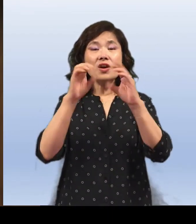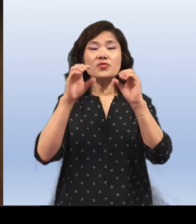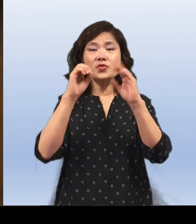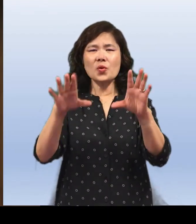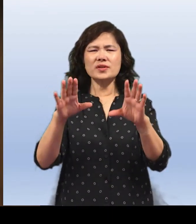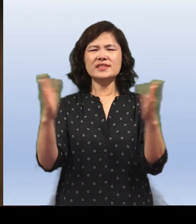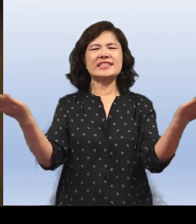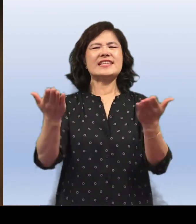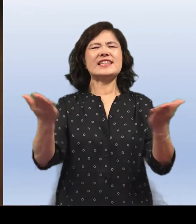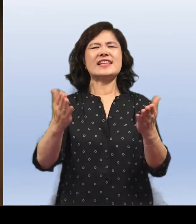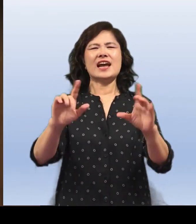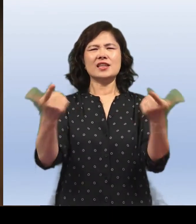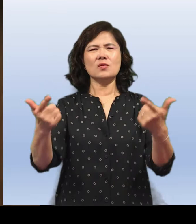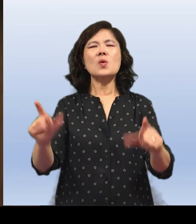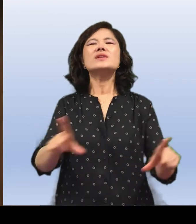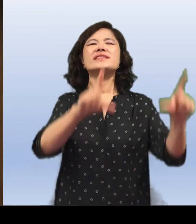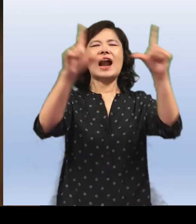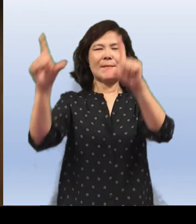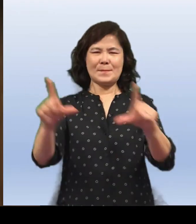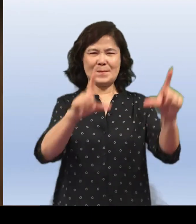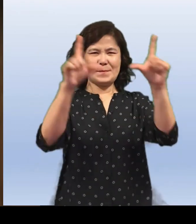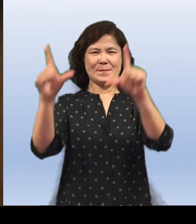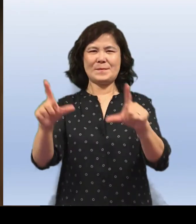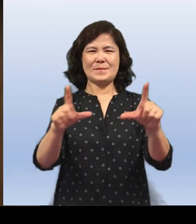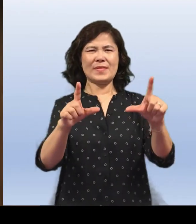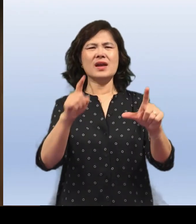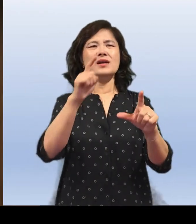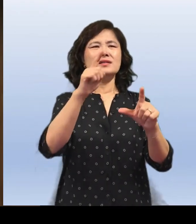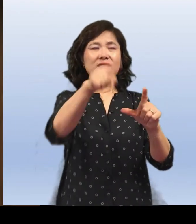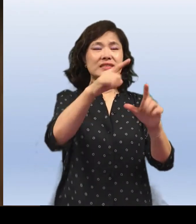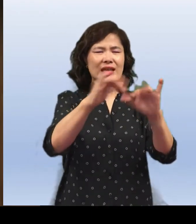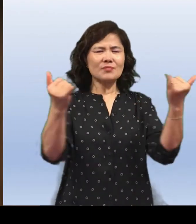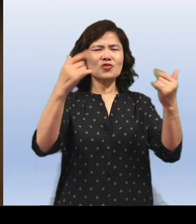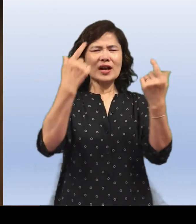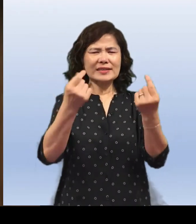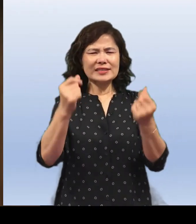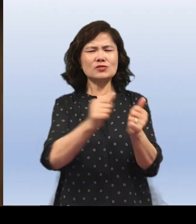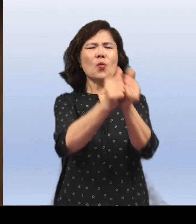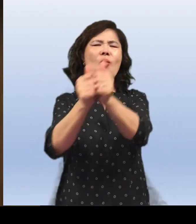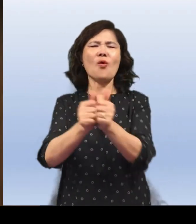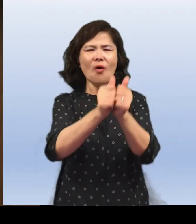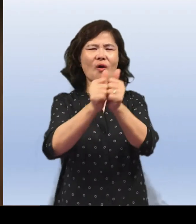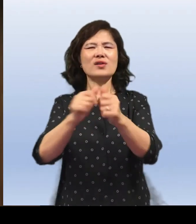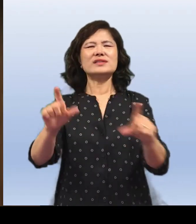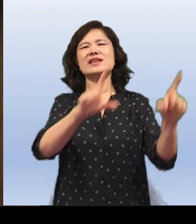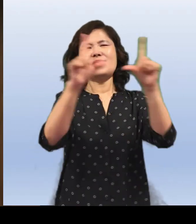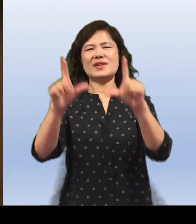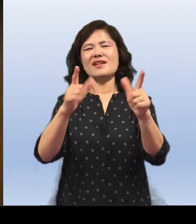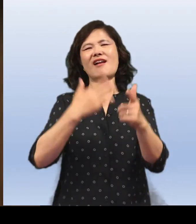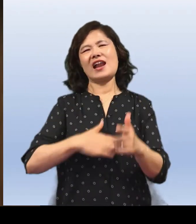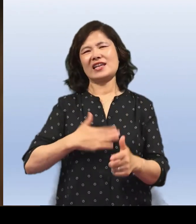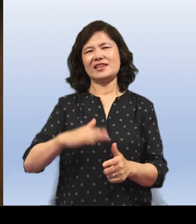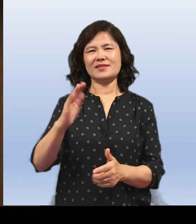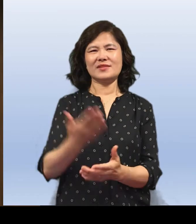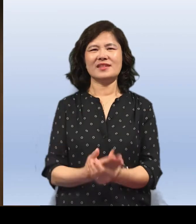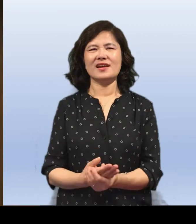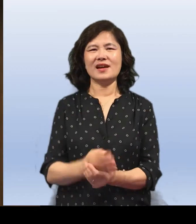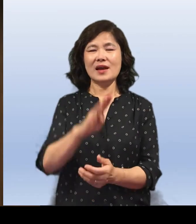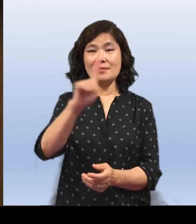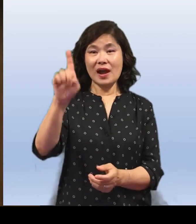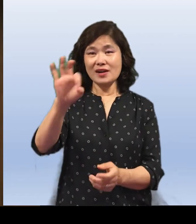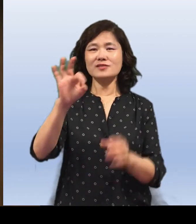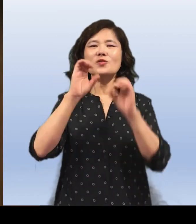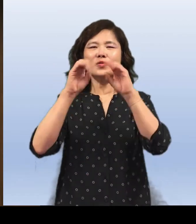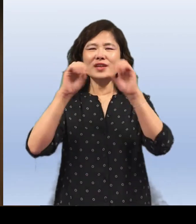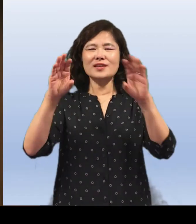어떤 사역이 아니라 삶이라는 것, 그들과 함께 살아간다라는 것을 깨닫게 되었습니다. 방대식